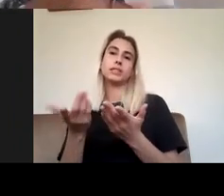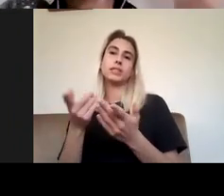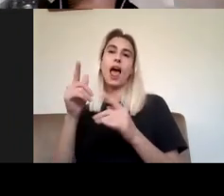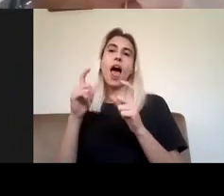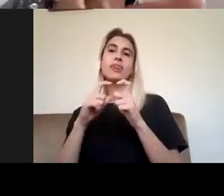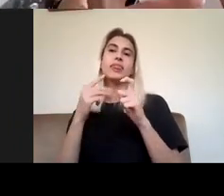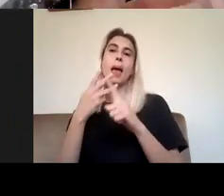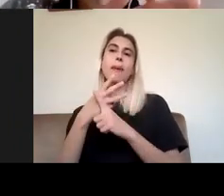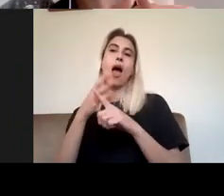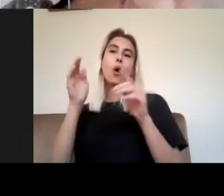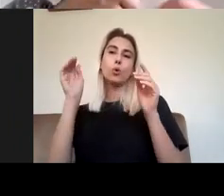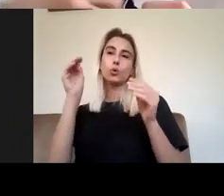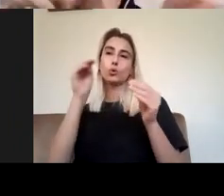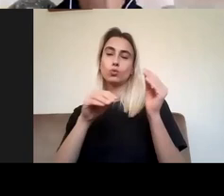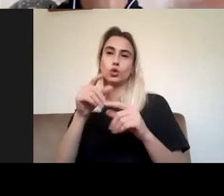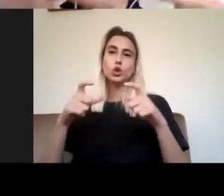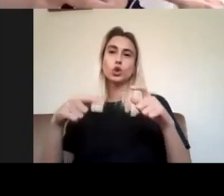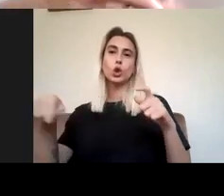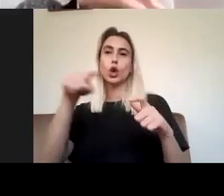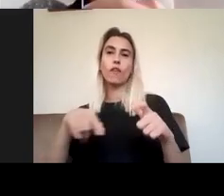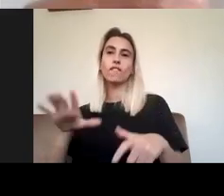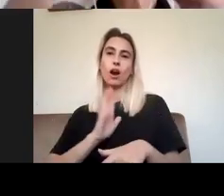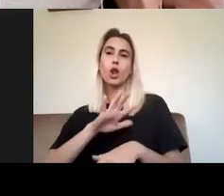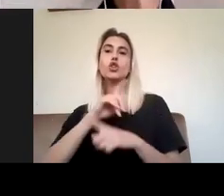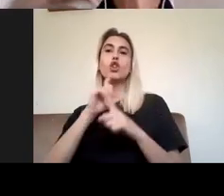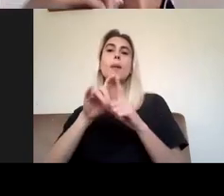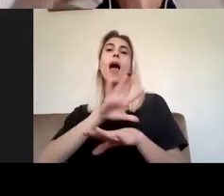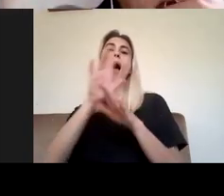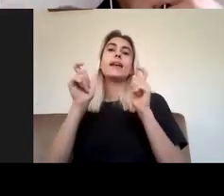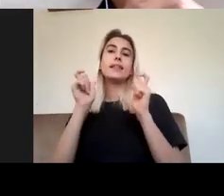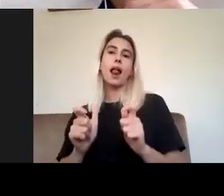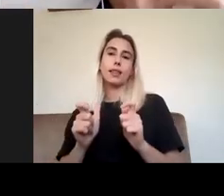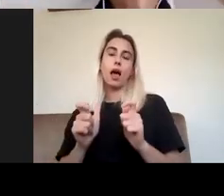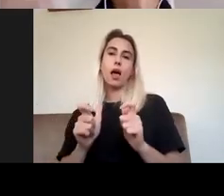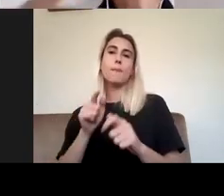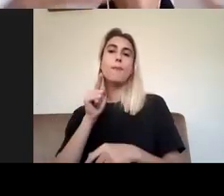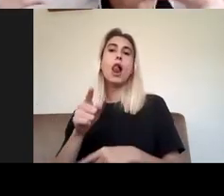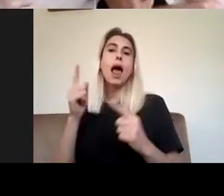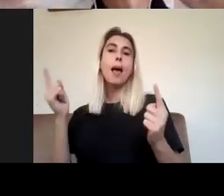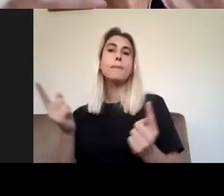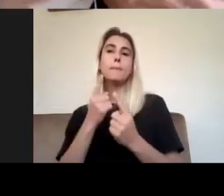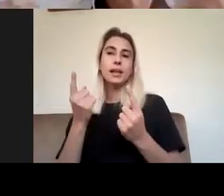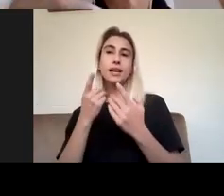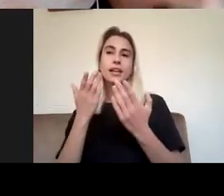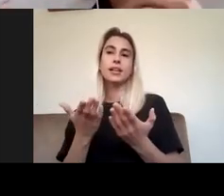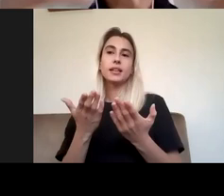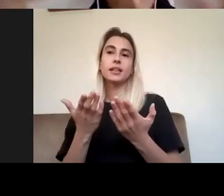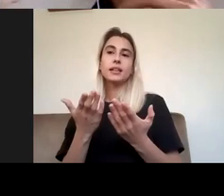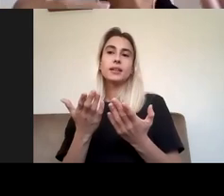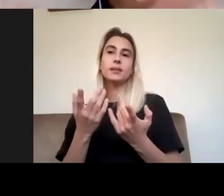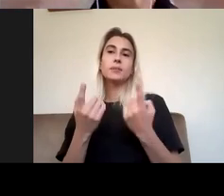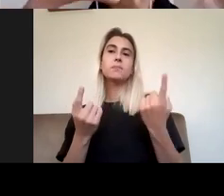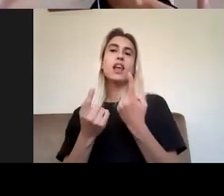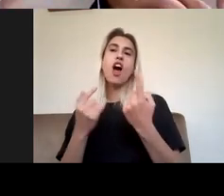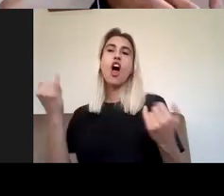koymuşsun o çukurlar var ve dolmuş her yerde. Şimdi böyle bir aslında işte bir şey var bir